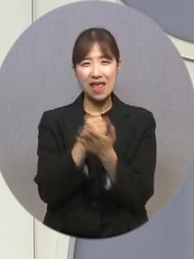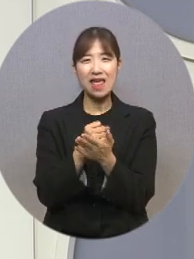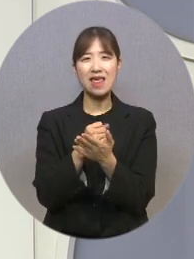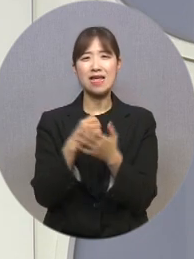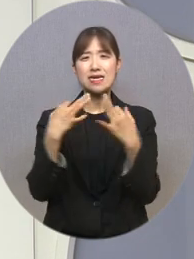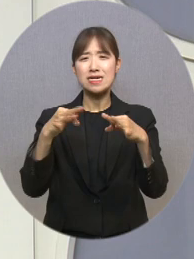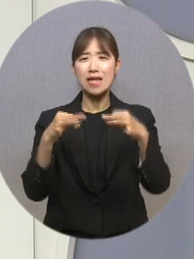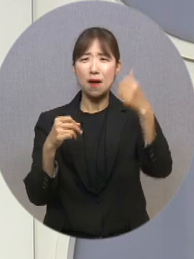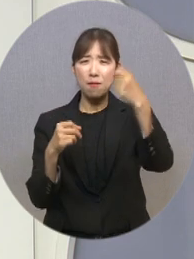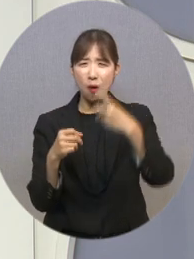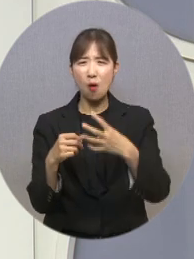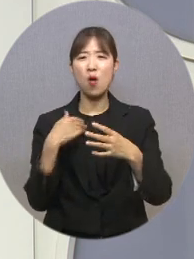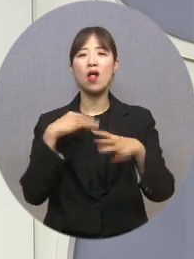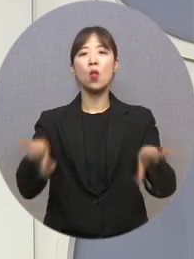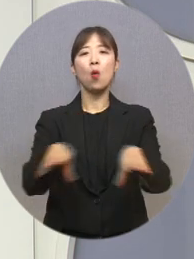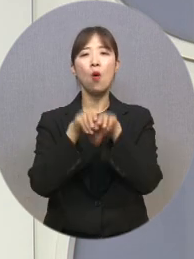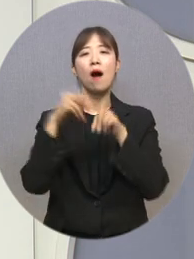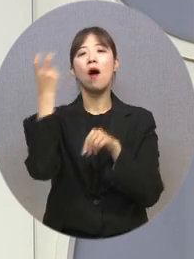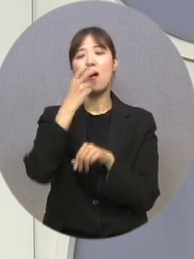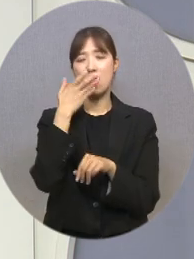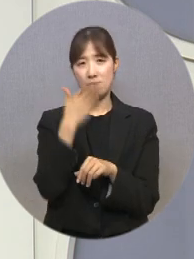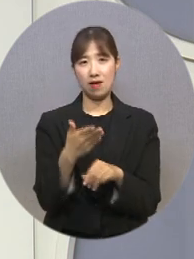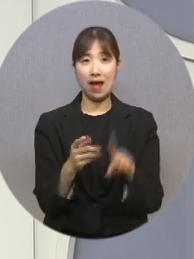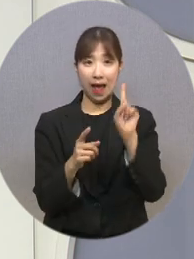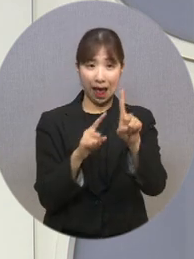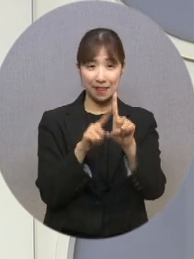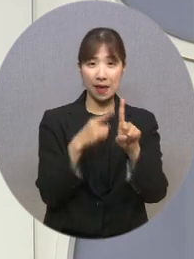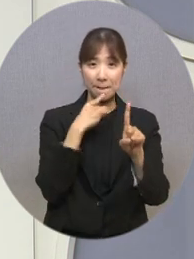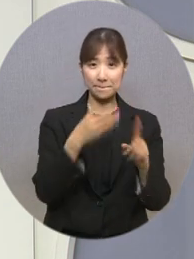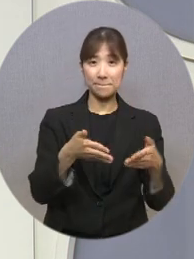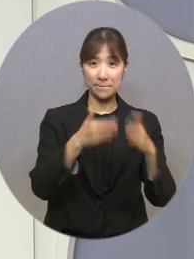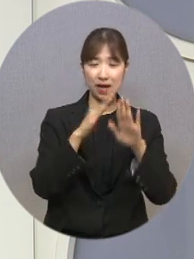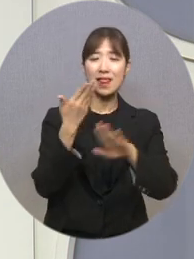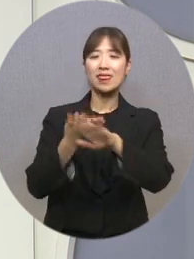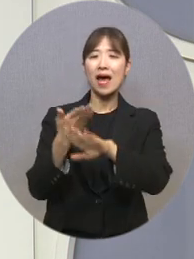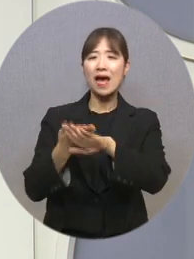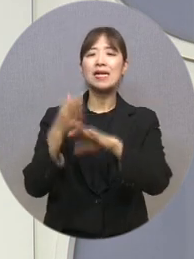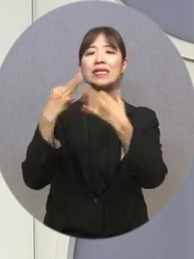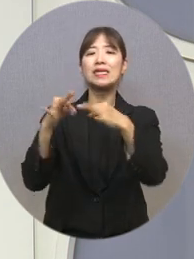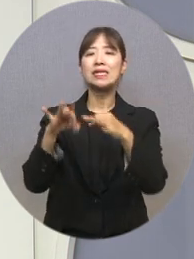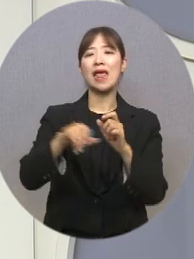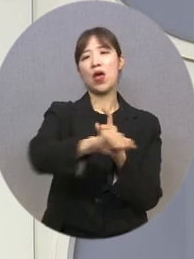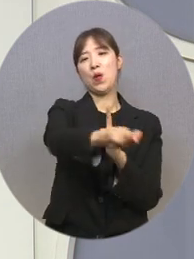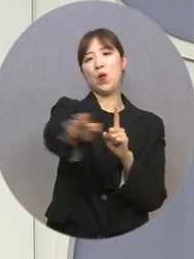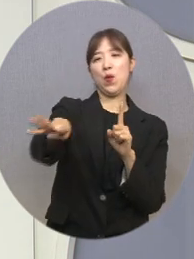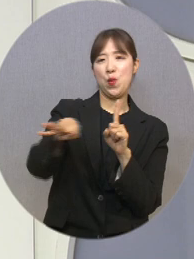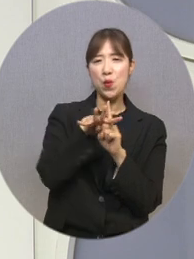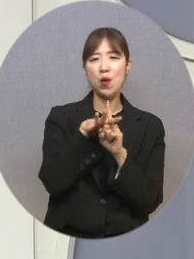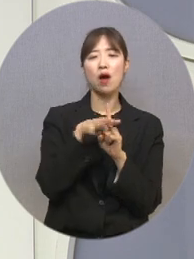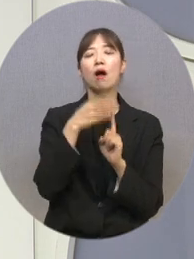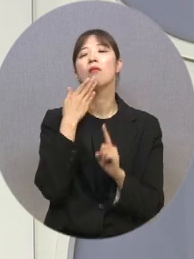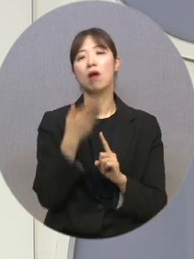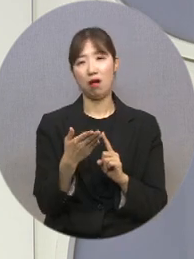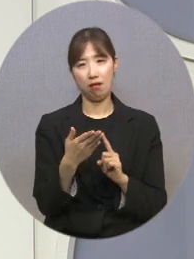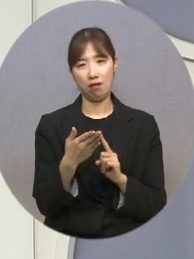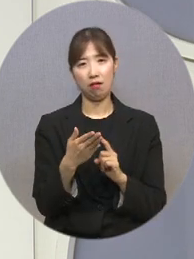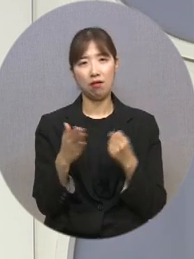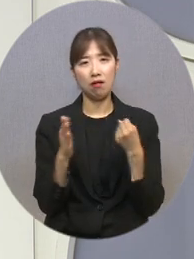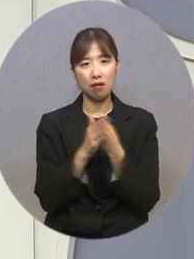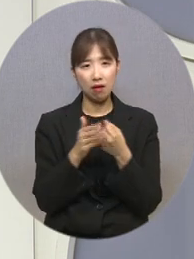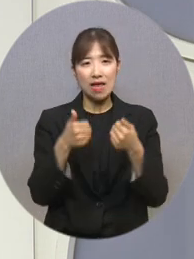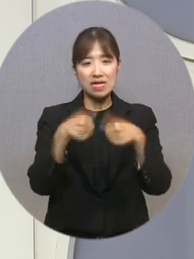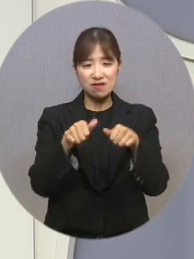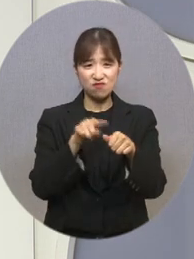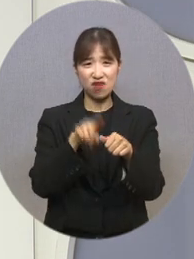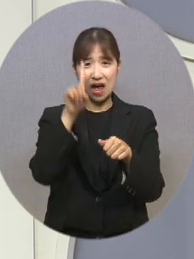내가 계좌가 한 5개 정도 되면 한쪽 계좌를 개설하게 되면 딴 계좌에 있는 돈을 한쪽으로 담아서 뺄 수가 있거든요. 그러니까 신분증